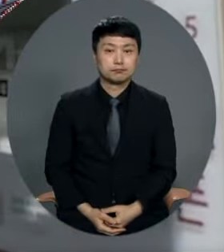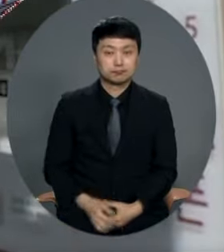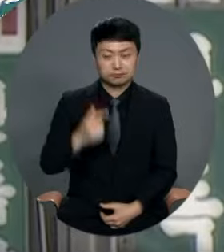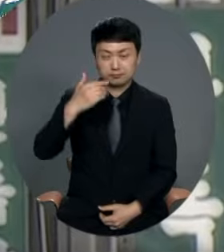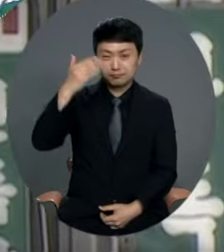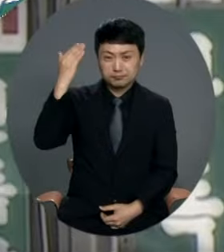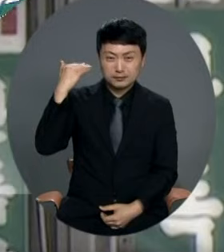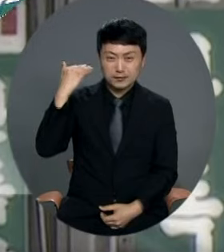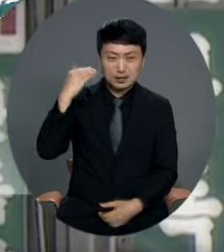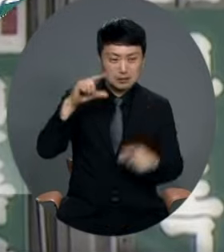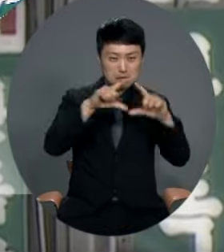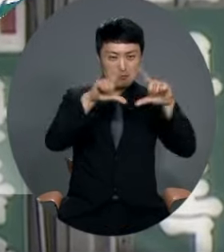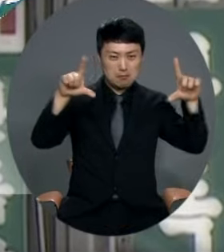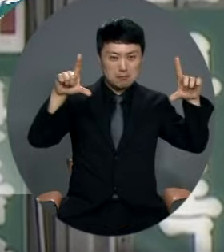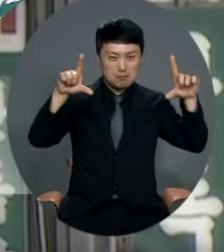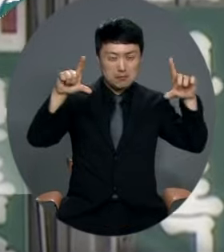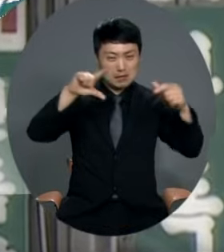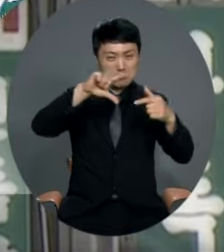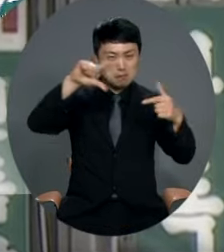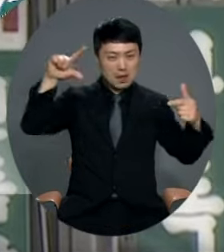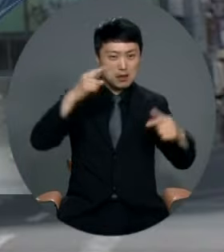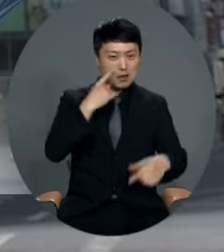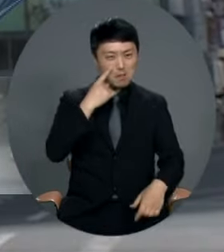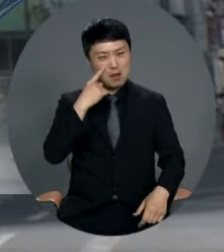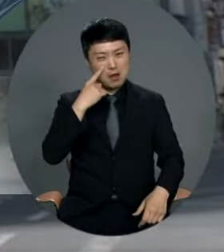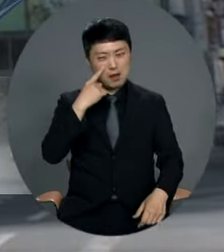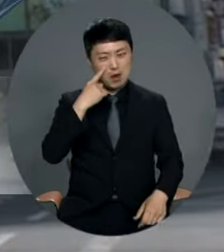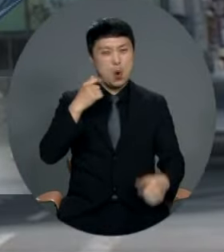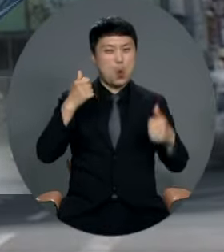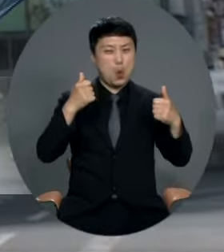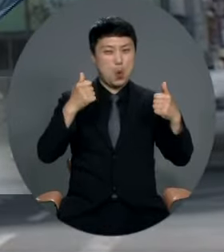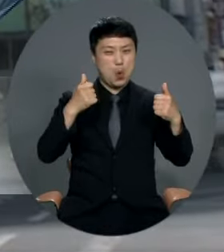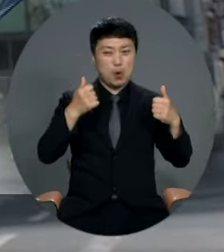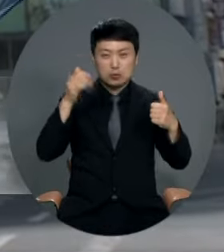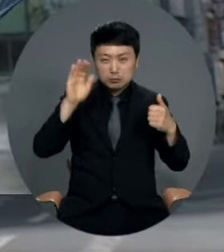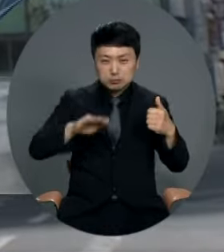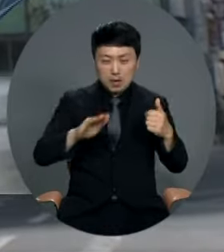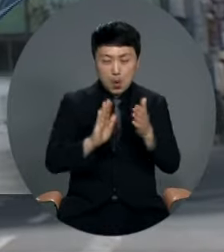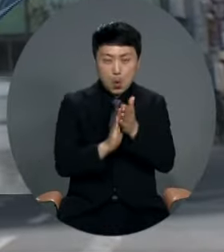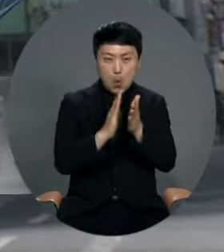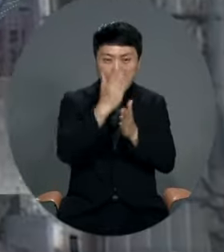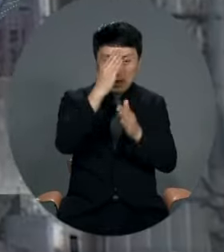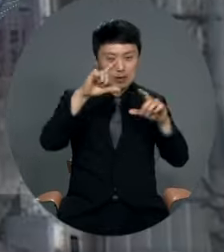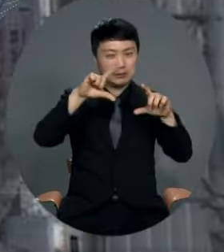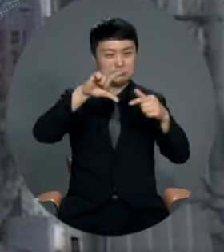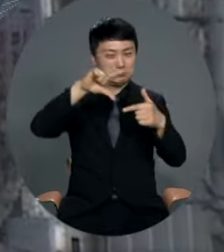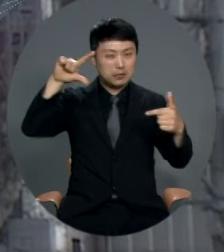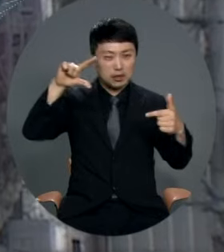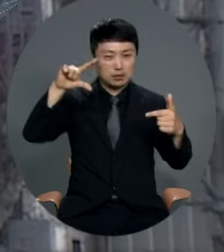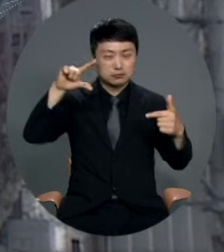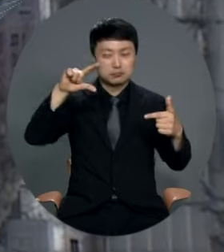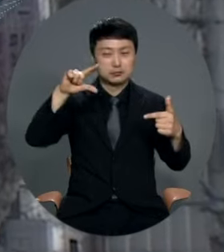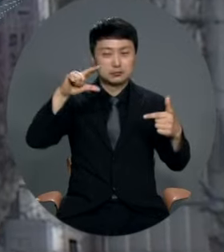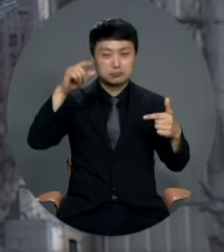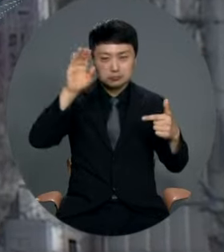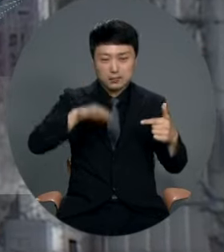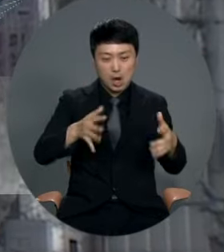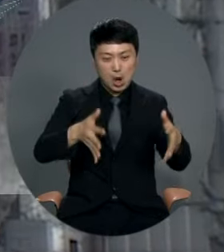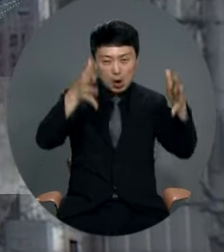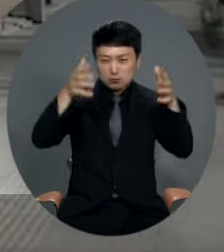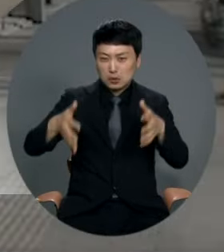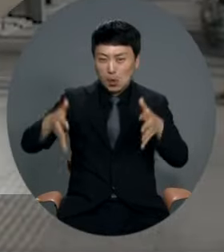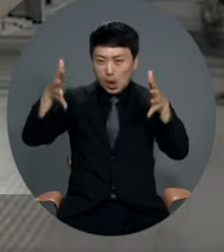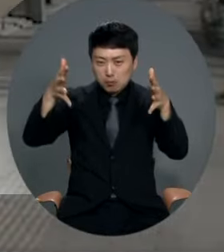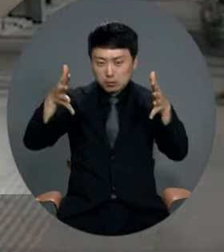예전에는 잘 보여야 좋은 간판이라고 생각했습니다. 그래서 크고 화려한 간판을 선호했습니다. 건물 사이로 간판이 보이는 게